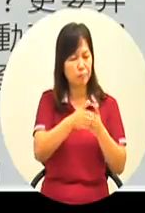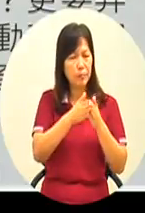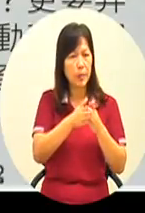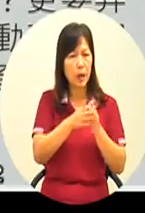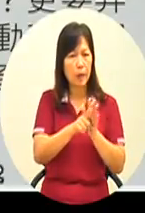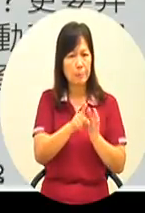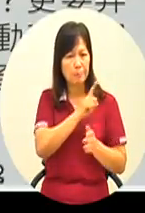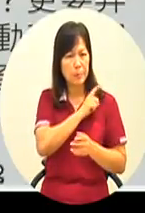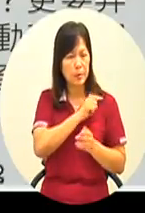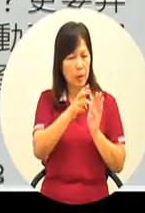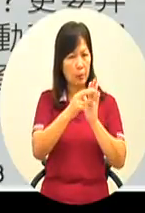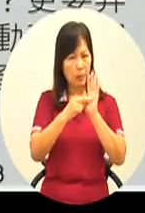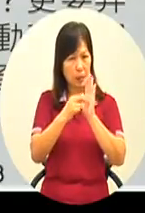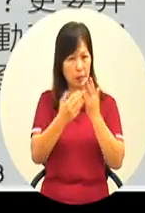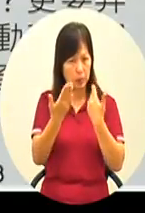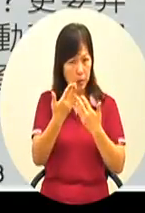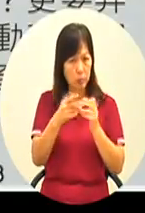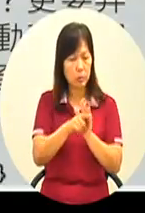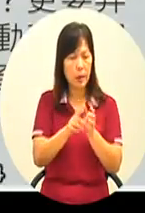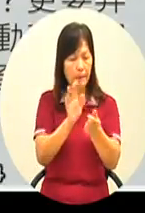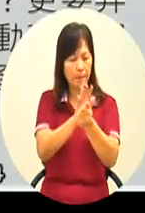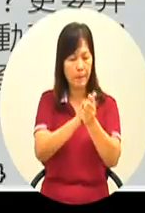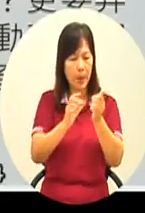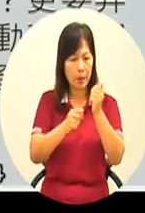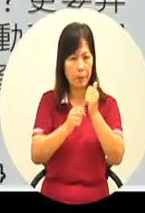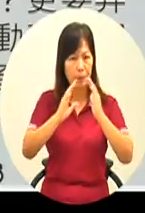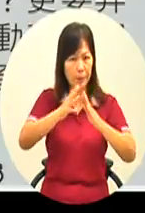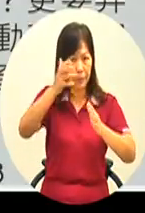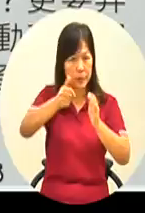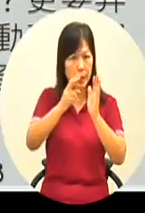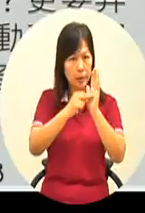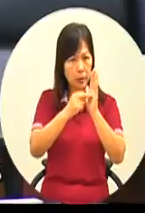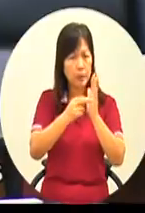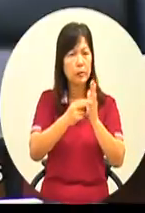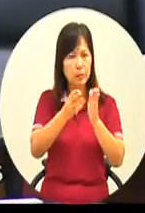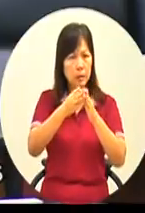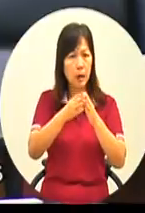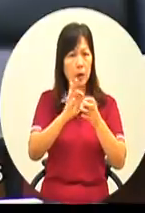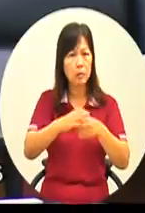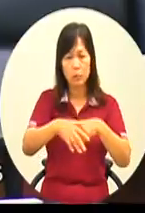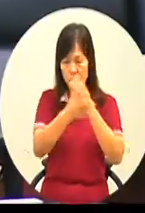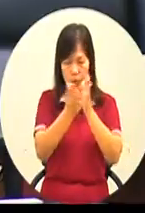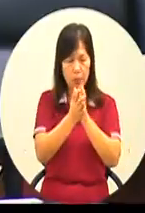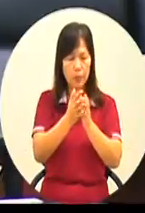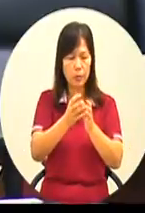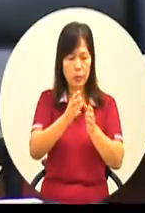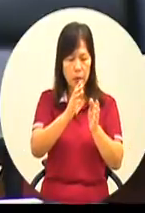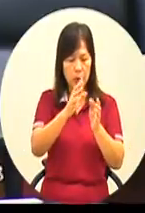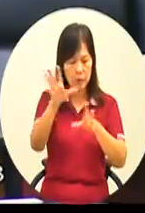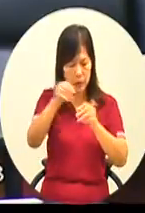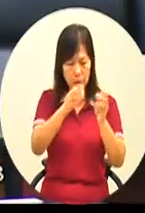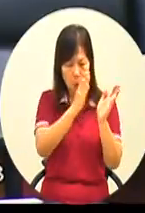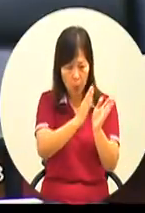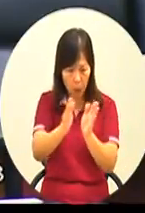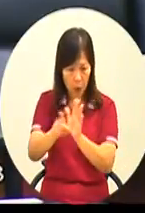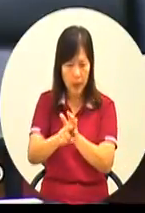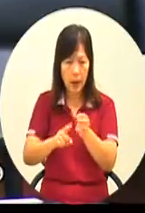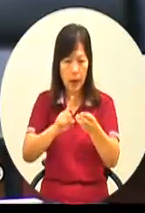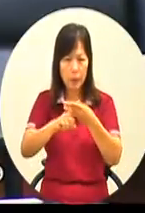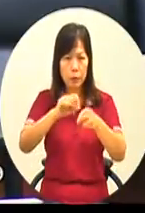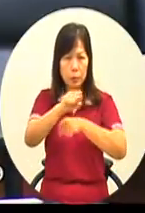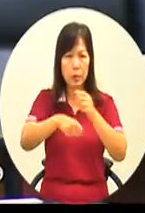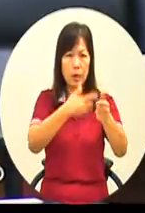要自清一下，也帮副市长自清一下。规气所有的物件全部整理完了以后，主动送检